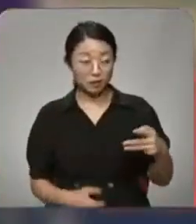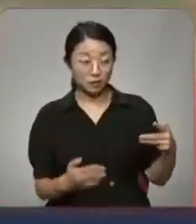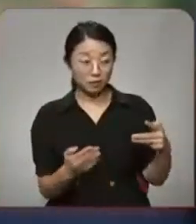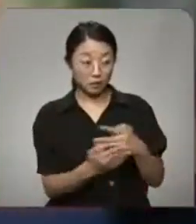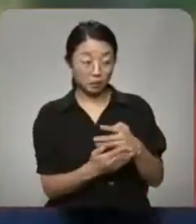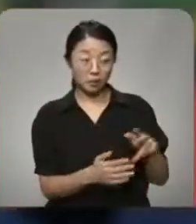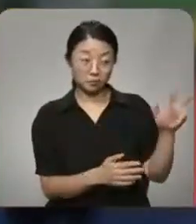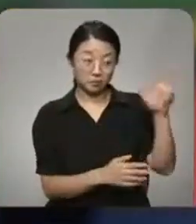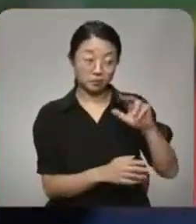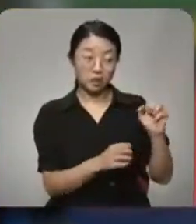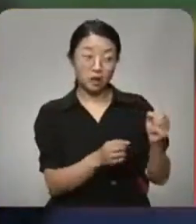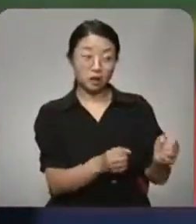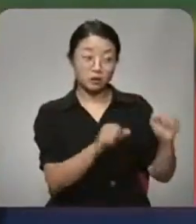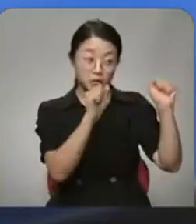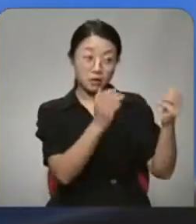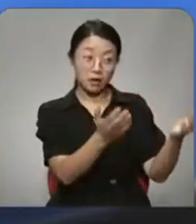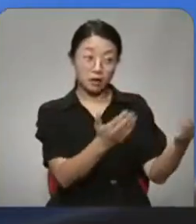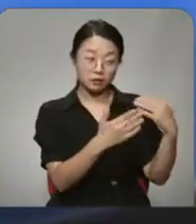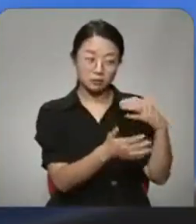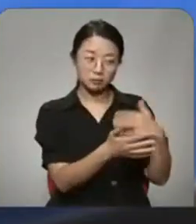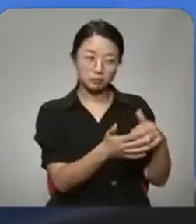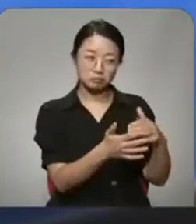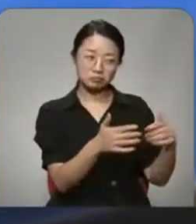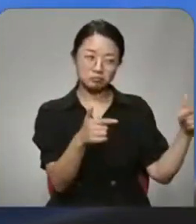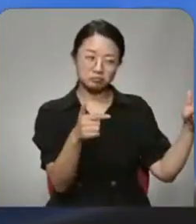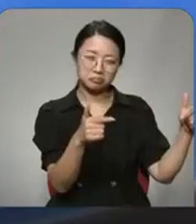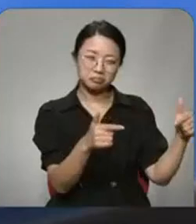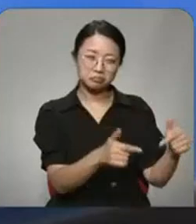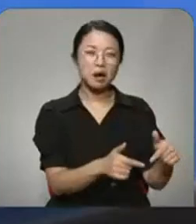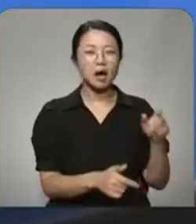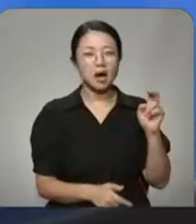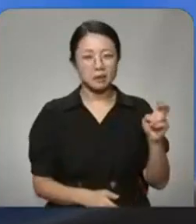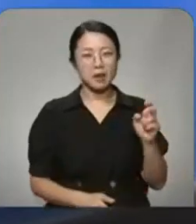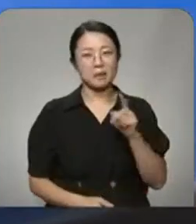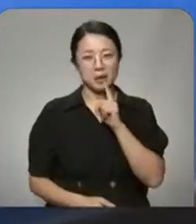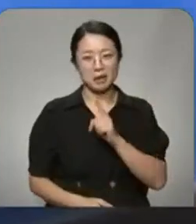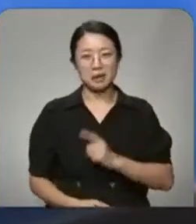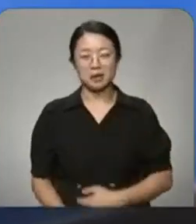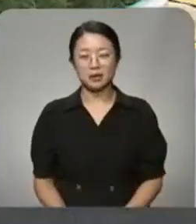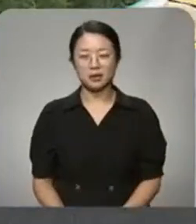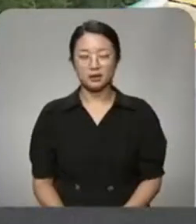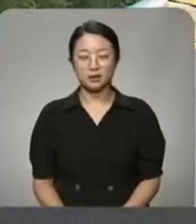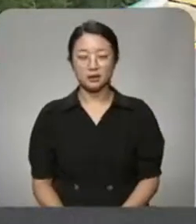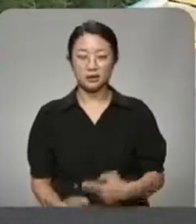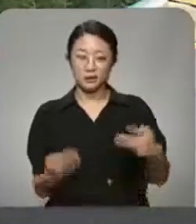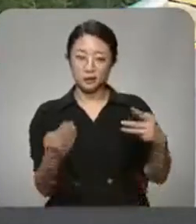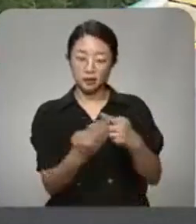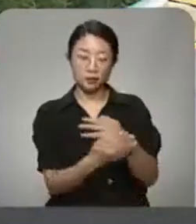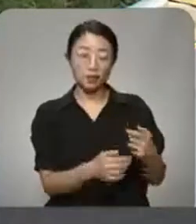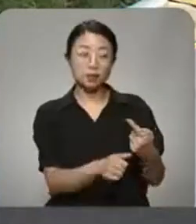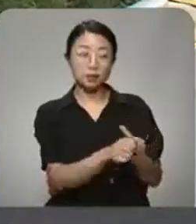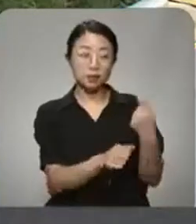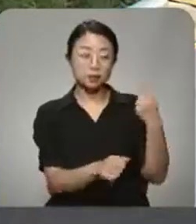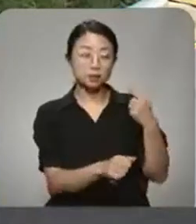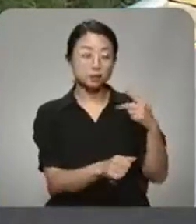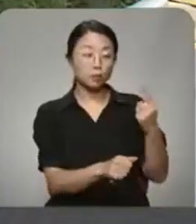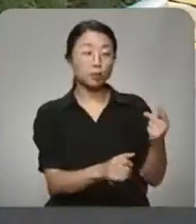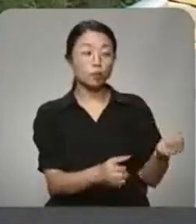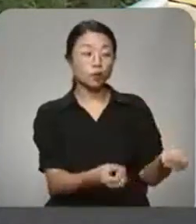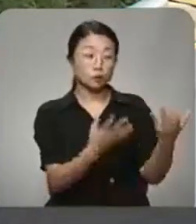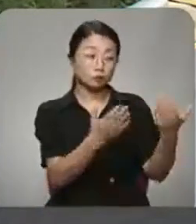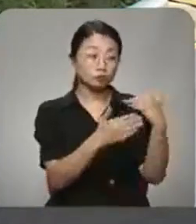전국이나 도단이 체육대회 수가 많이 줄어들 것이라는 우려가 나옵니다 트랙시가 지난해 유치한 도단의 체육대회는